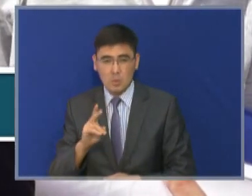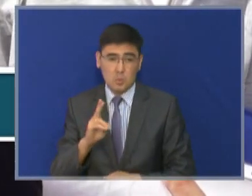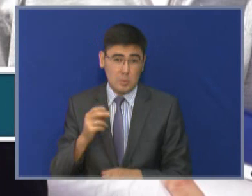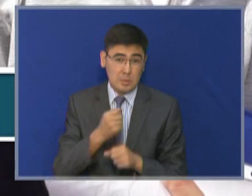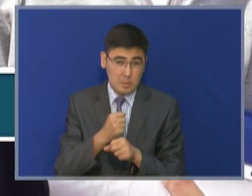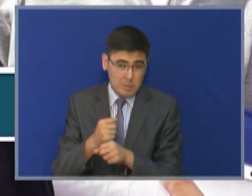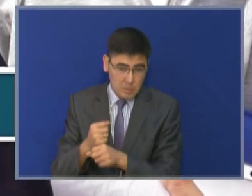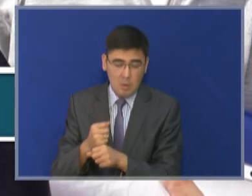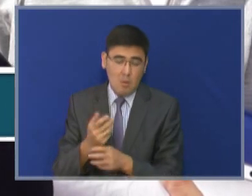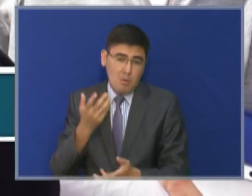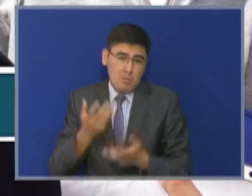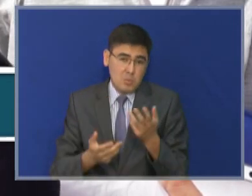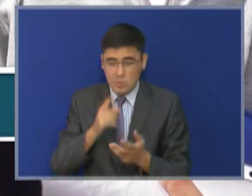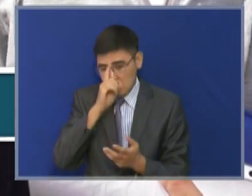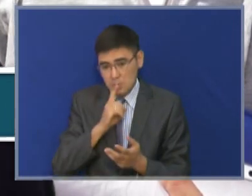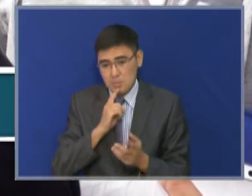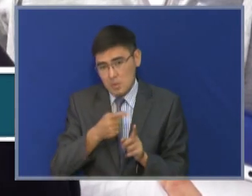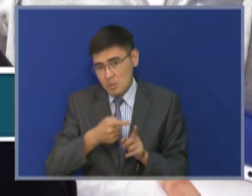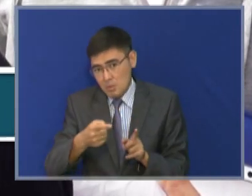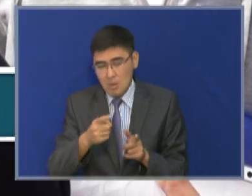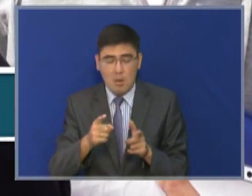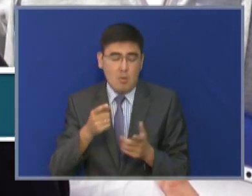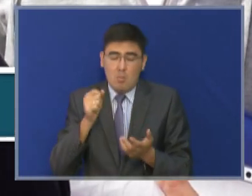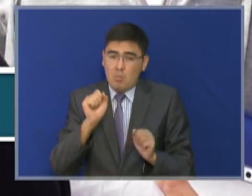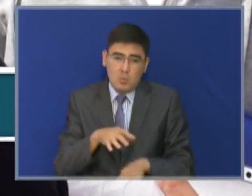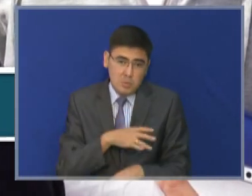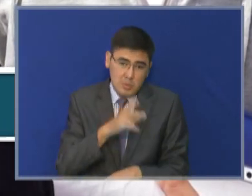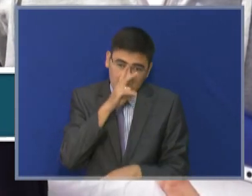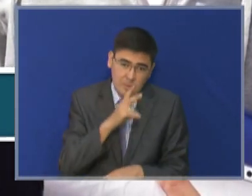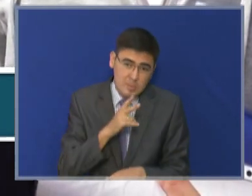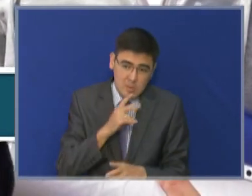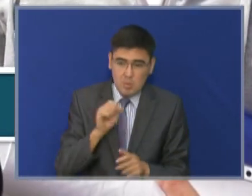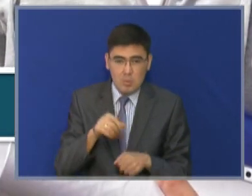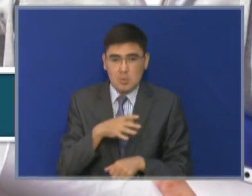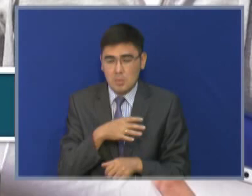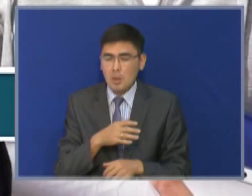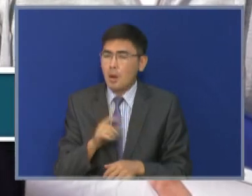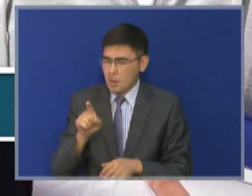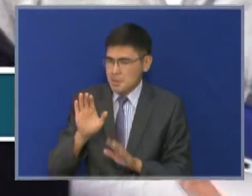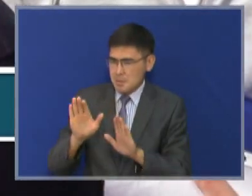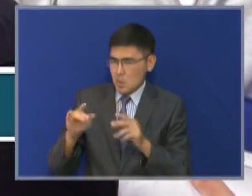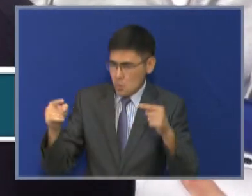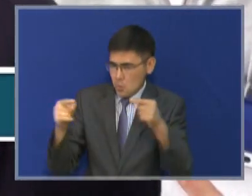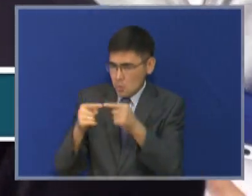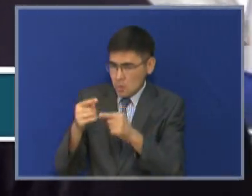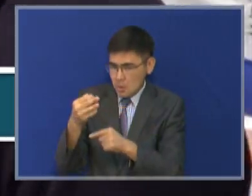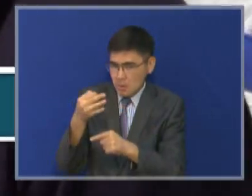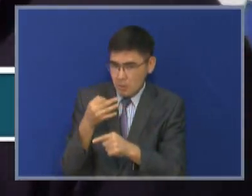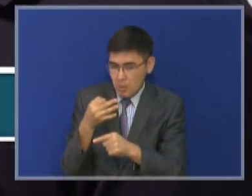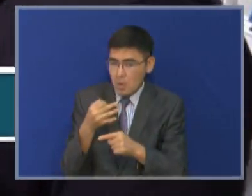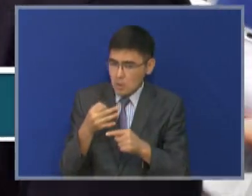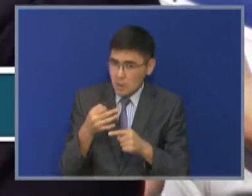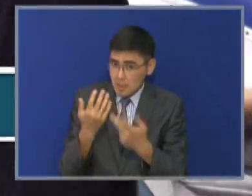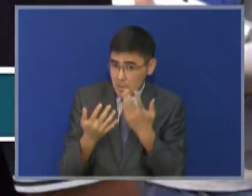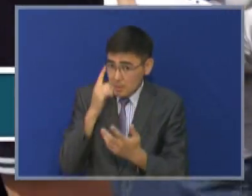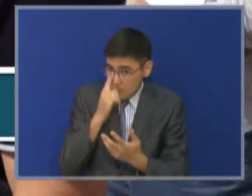отырмыз енді. Может быть, бір айдан кішкене нетеді. Может быть, до бір айға да жеткізбей нетеміз. Жоқ, шындығында айт, бір ай деп отырсың, иә, бір айға тұрмыз, жарай